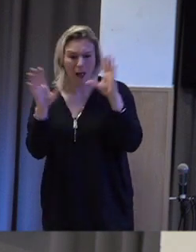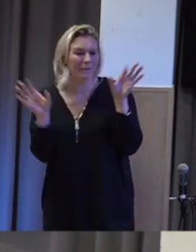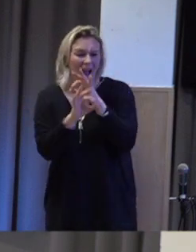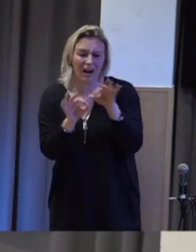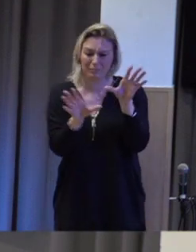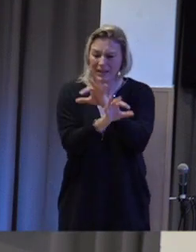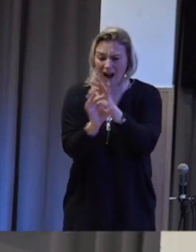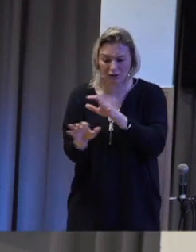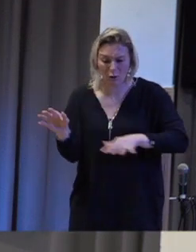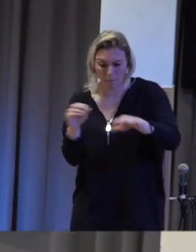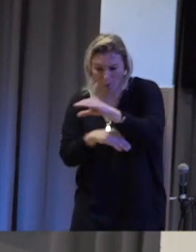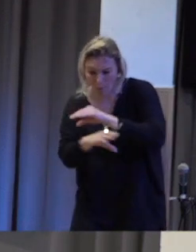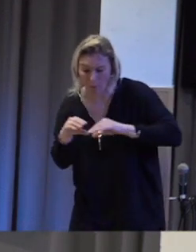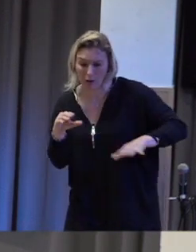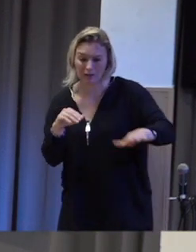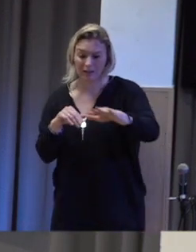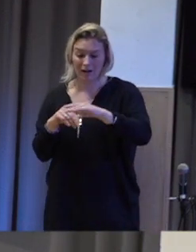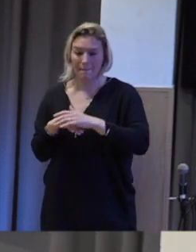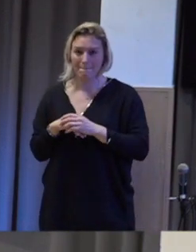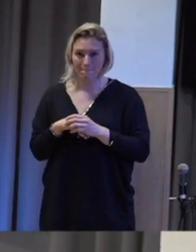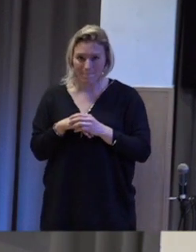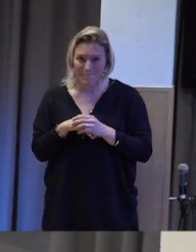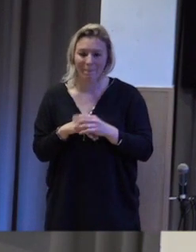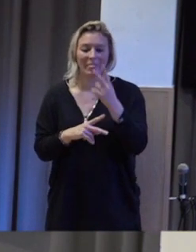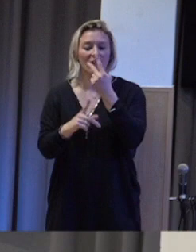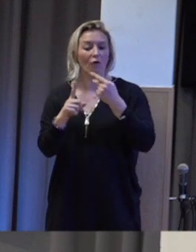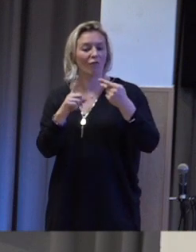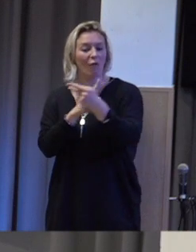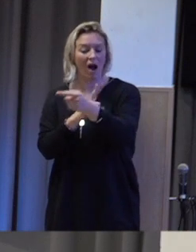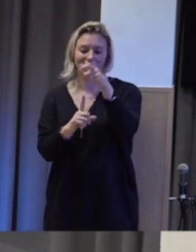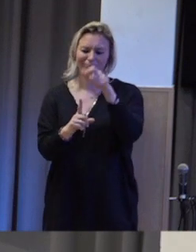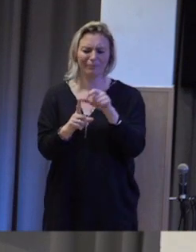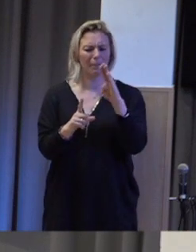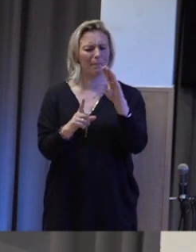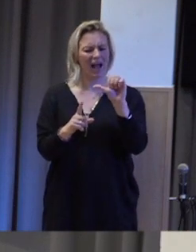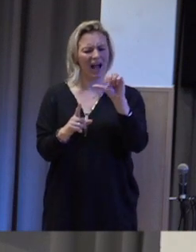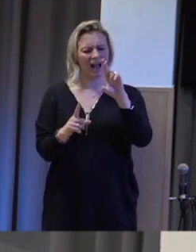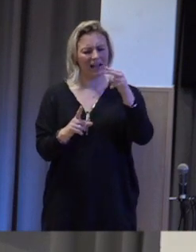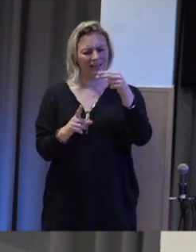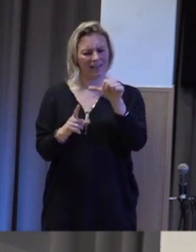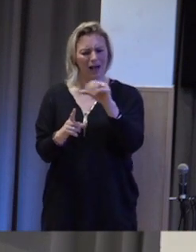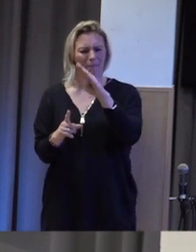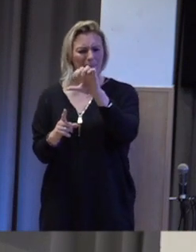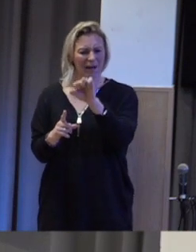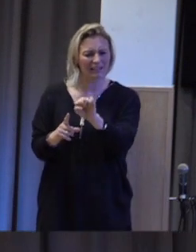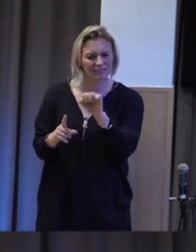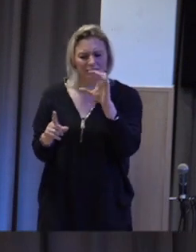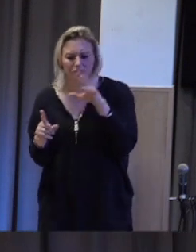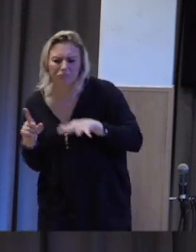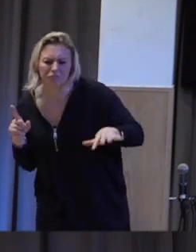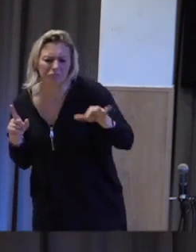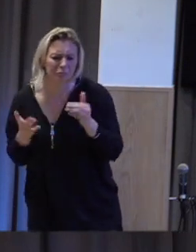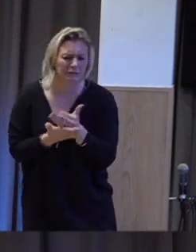miraculeuses parmi ce peuple, ils ont envoyé donc un apôtre Barnabas pour aller voir ce qui se passait. Et